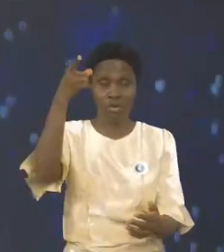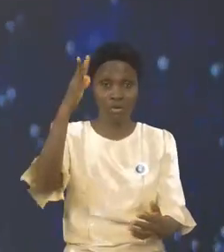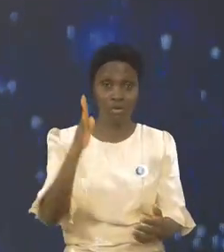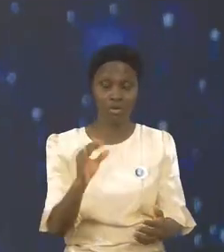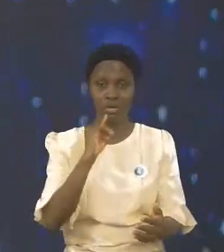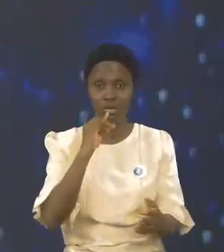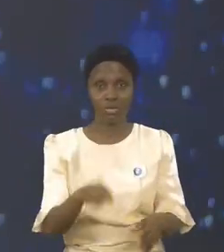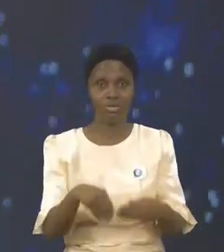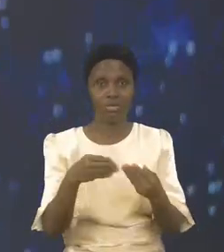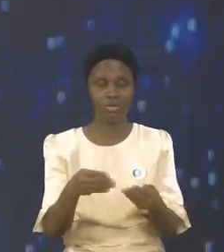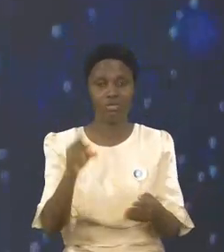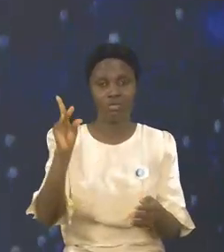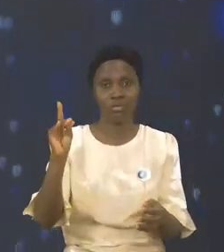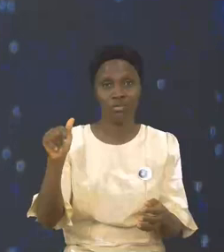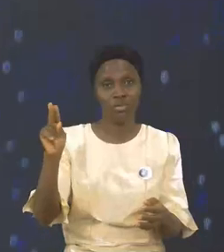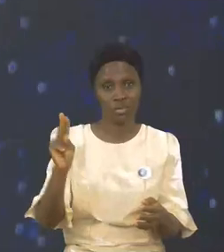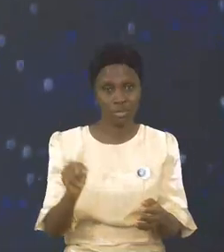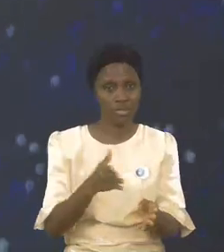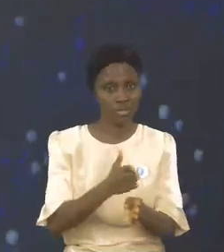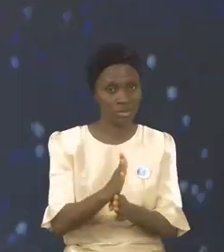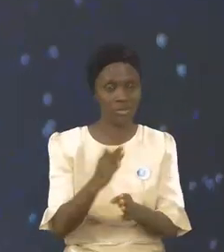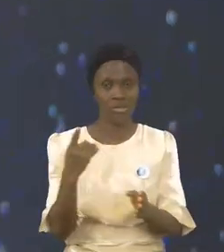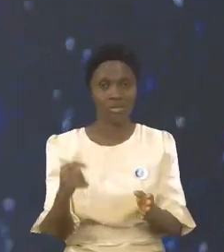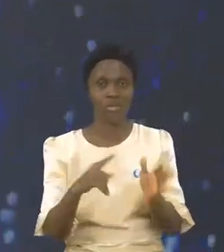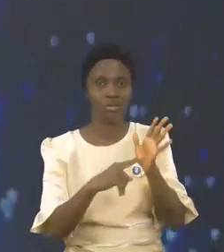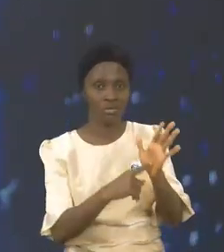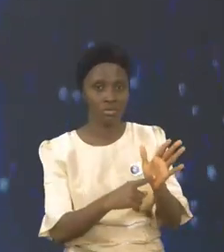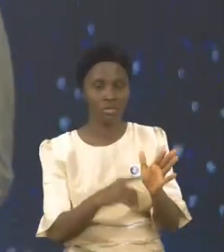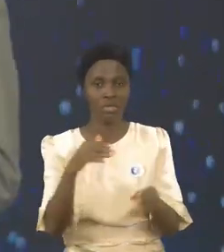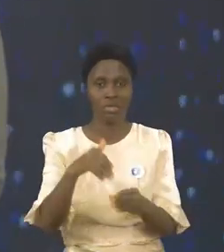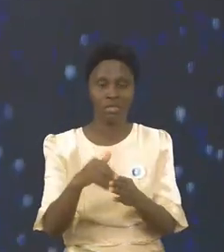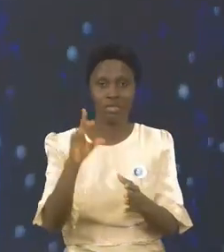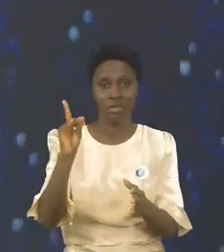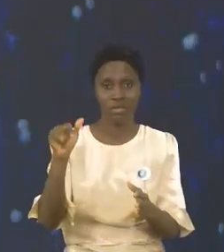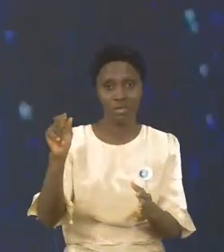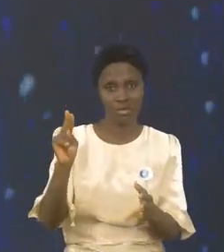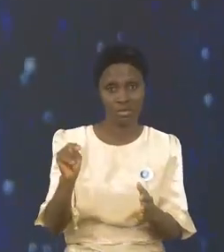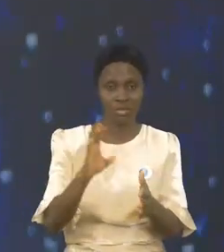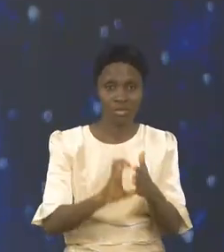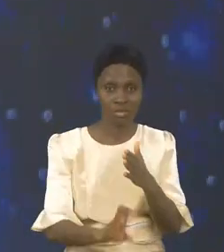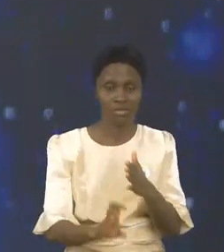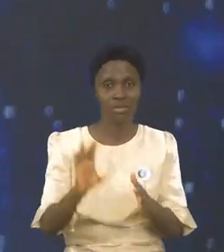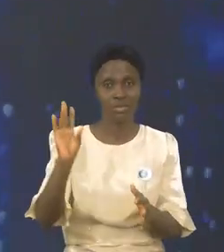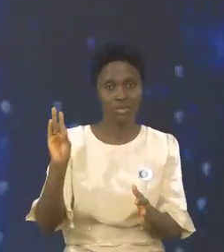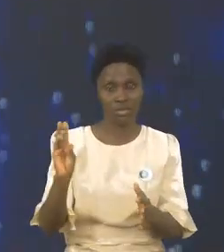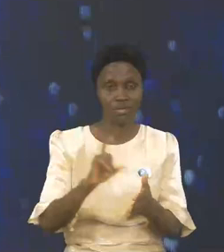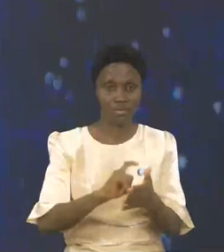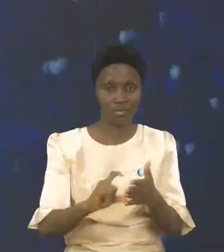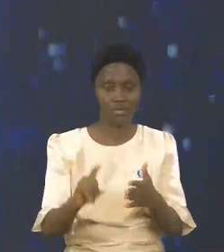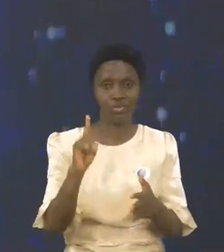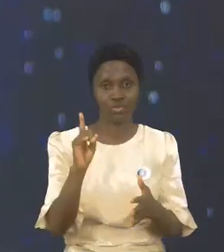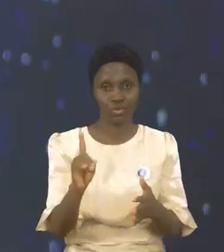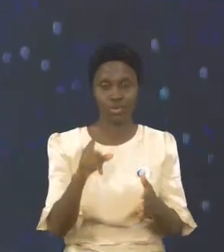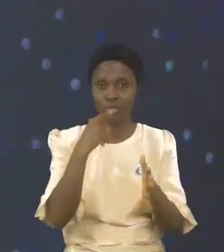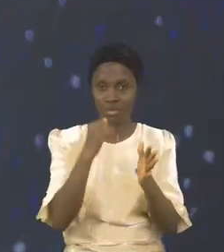Daniel lui-même la révélation. Donc, comme nous venons à Daniel 7, et nous lisons du verset